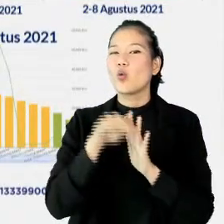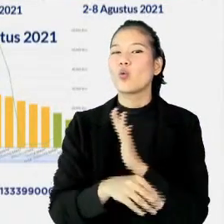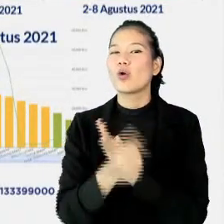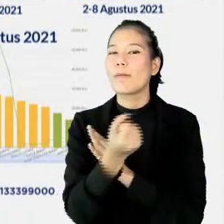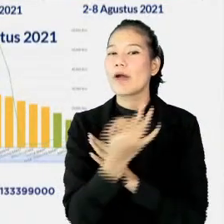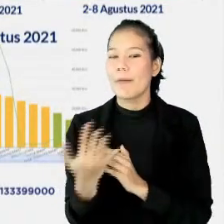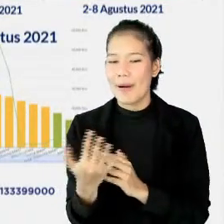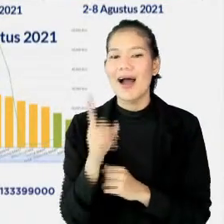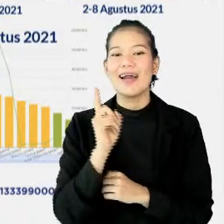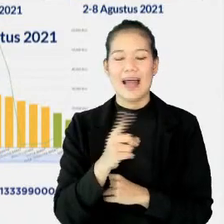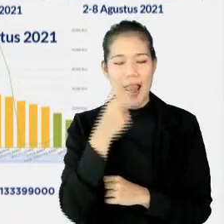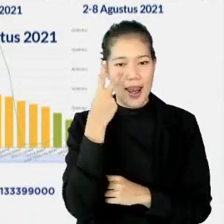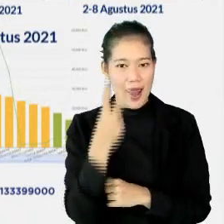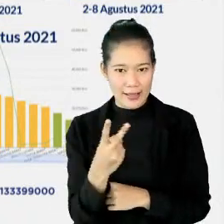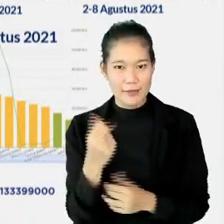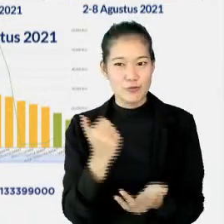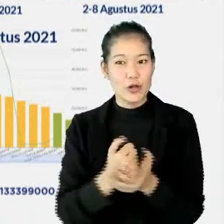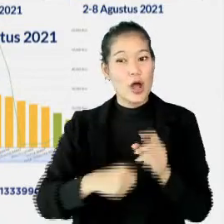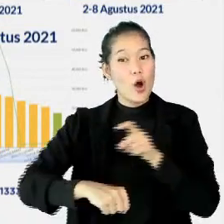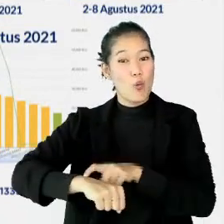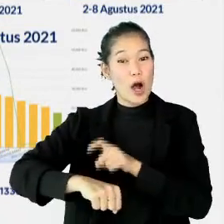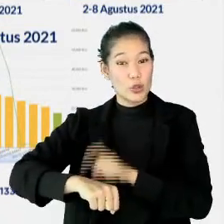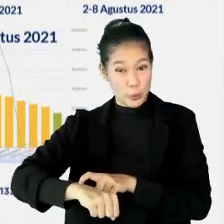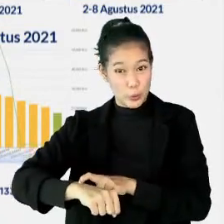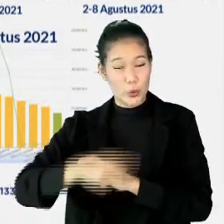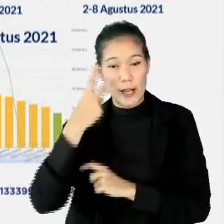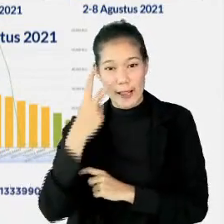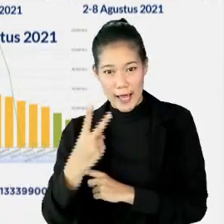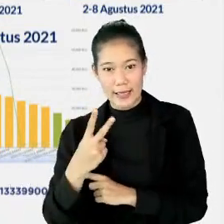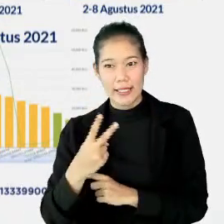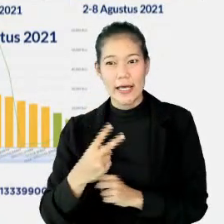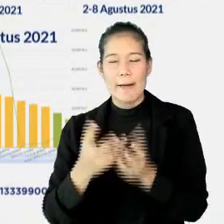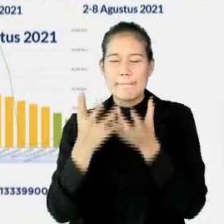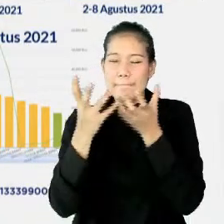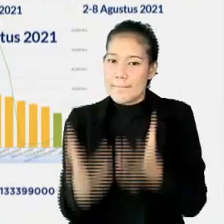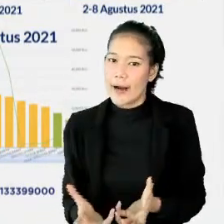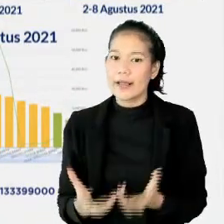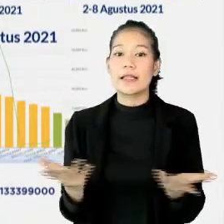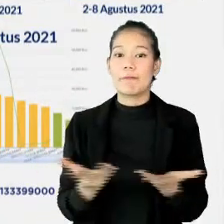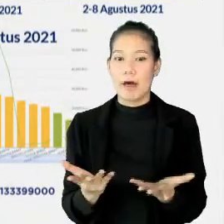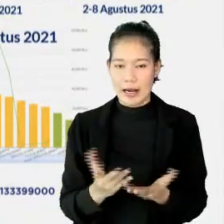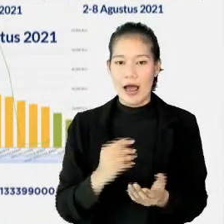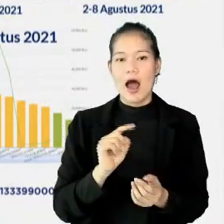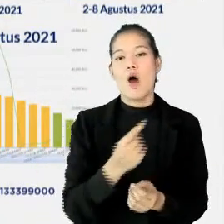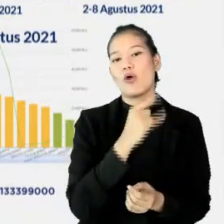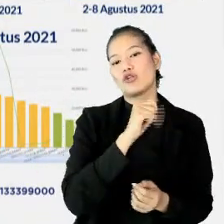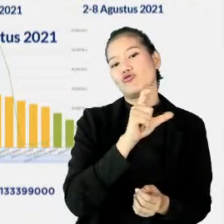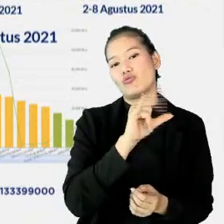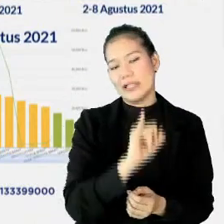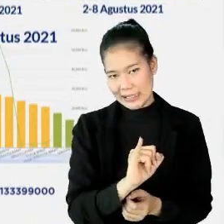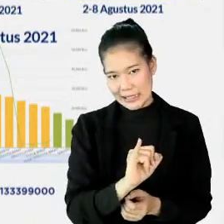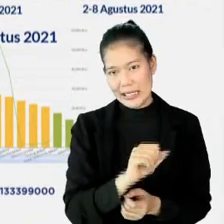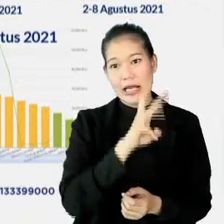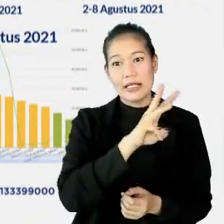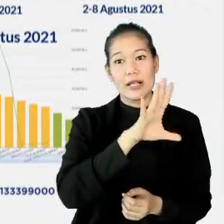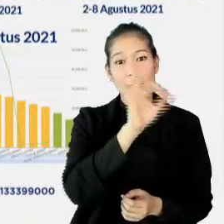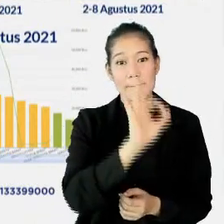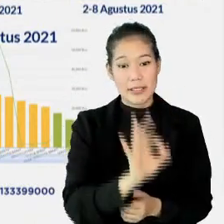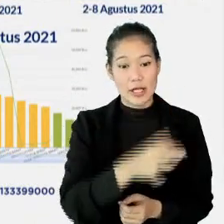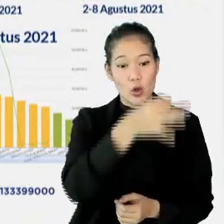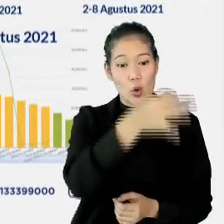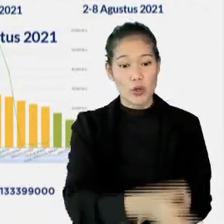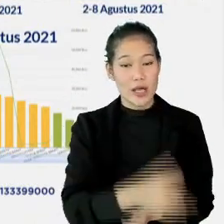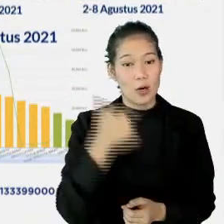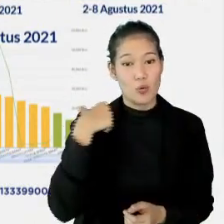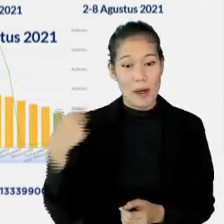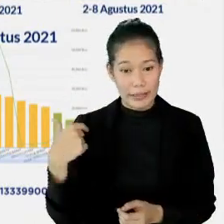kan? Dan kita bisa lihat memang secara waktu time series paling berat itu justru di awal Juli, di mana 35% kabupaten